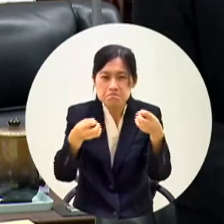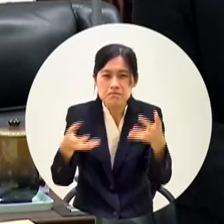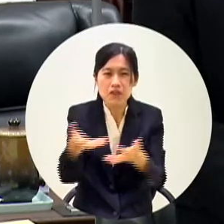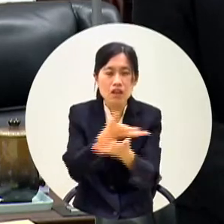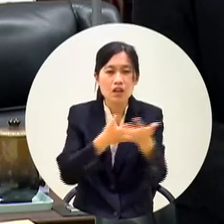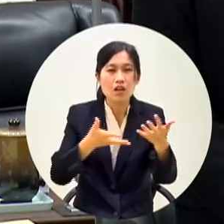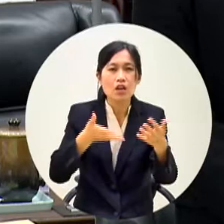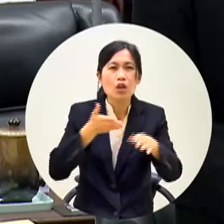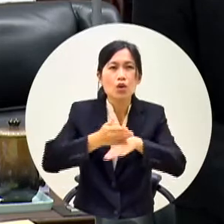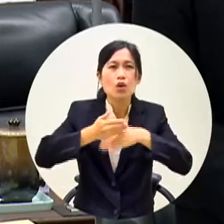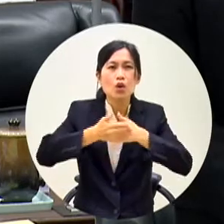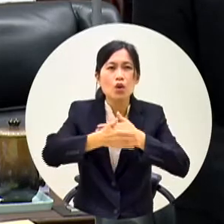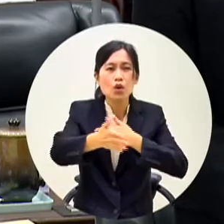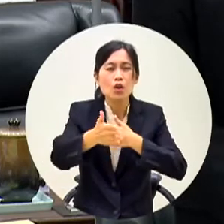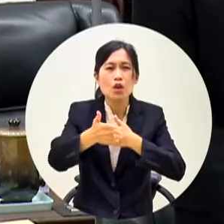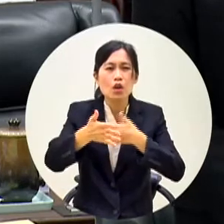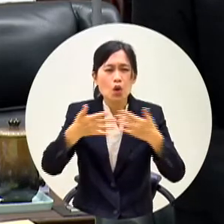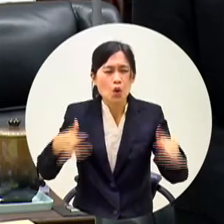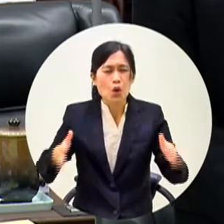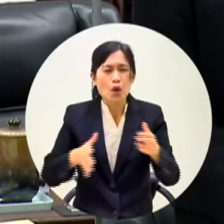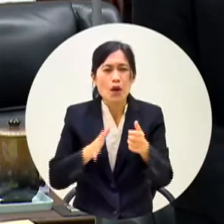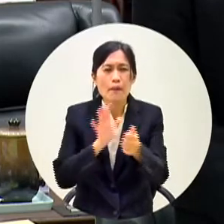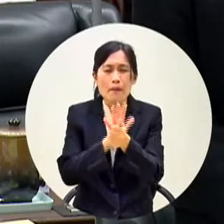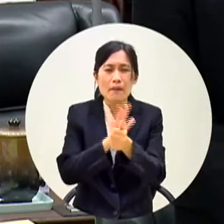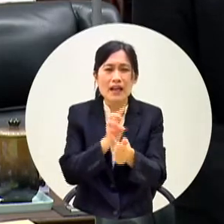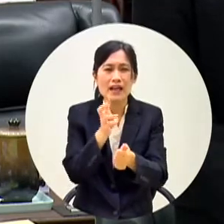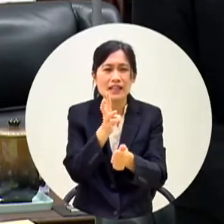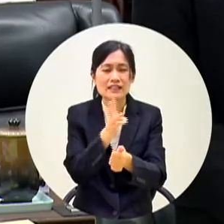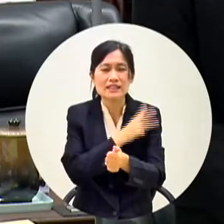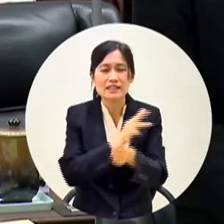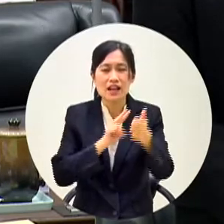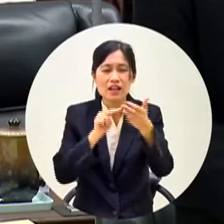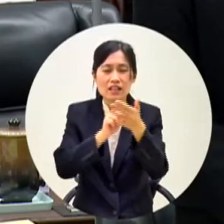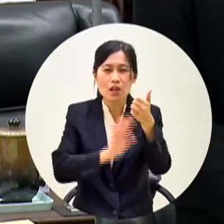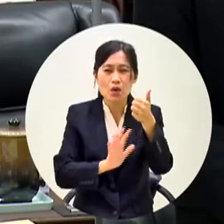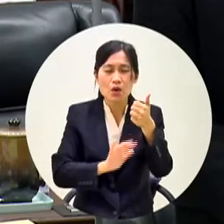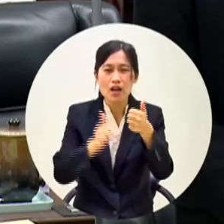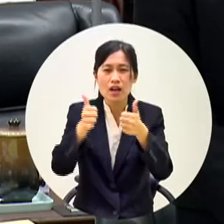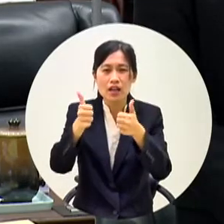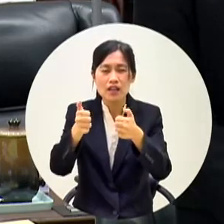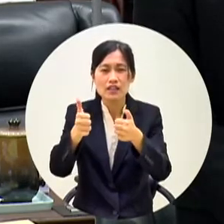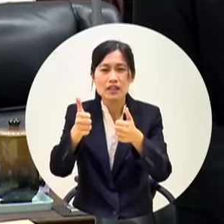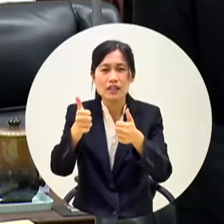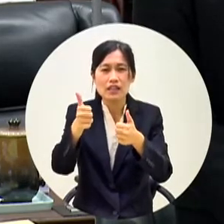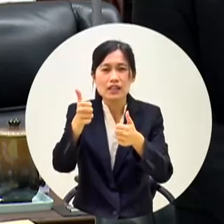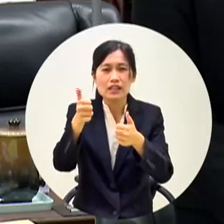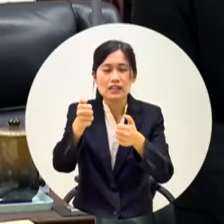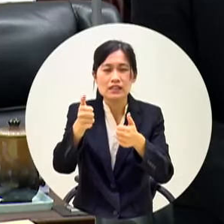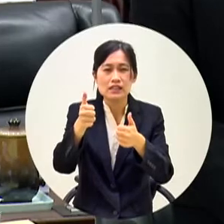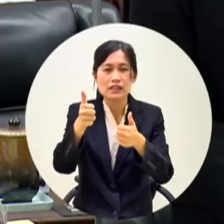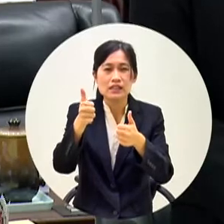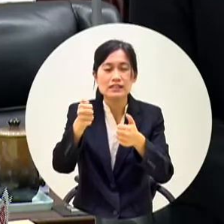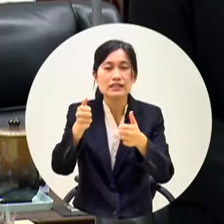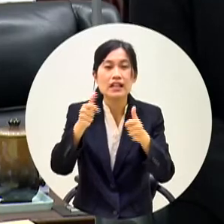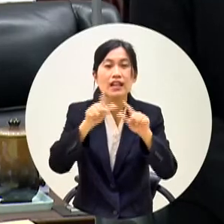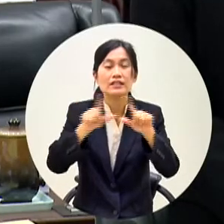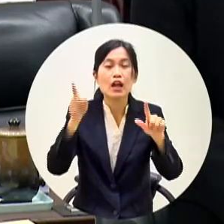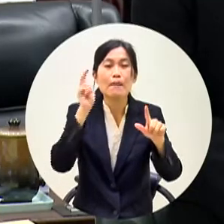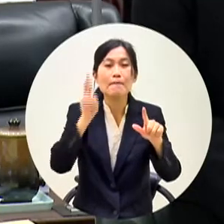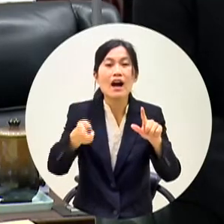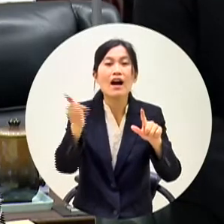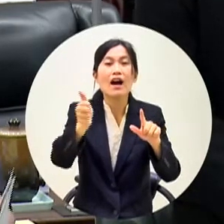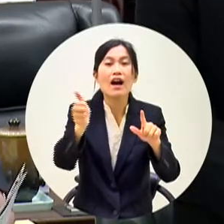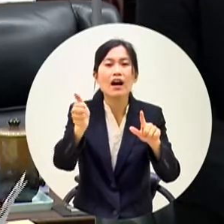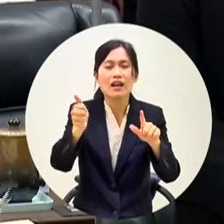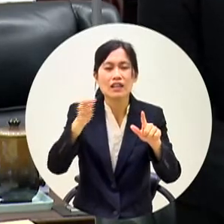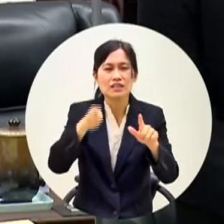实好多人伸出援手，包括这个立委赵天麟，还有谢长廷大使，在第一时间接到消息之后，都不断的提出协助。那其